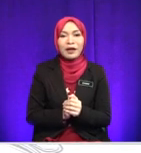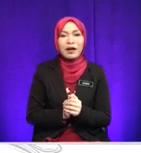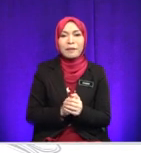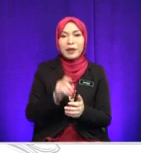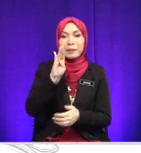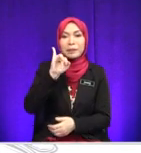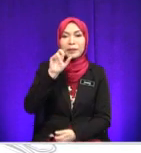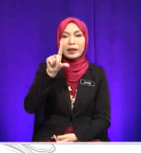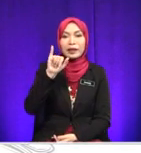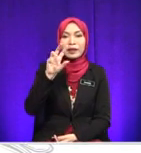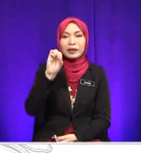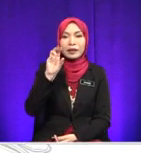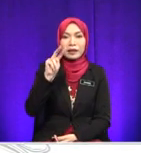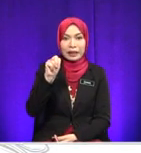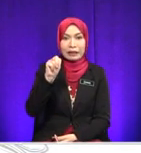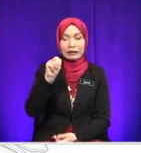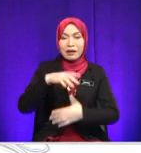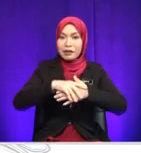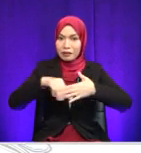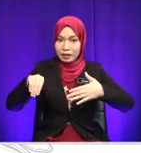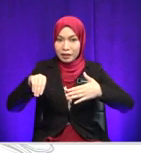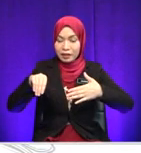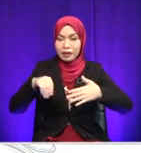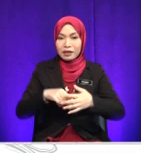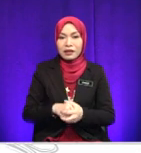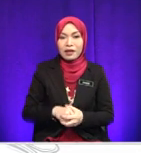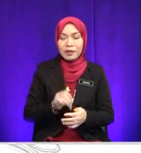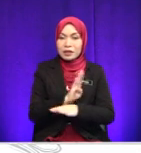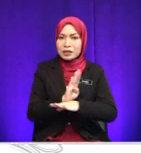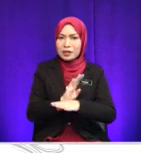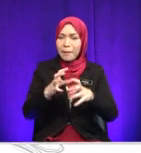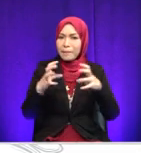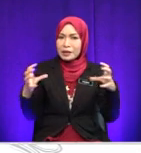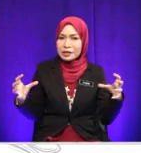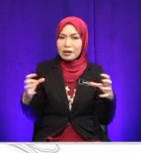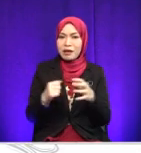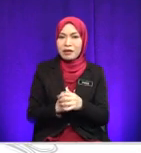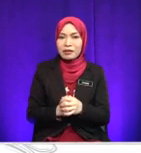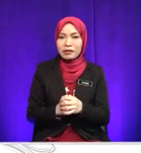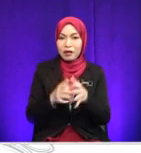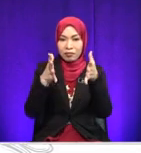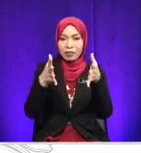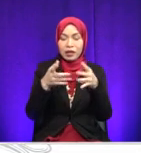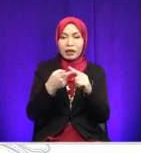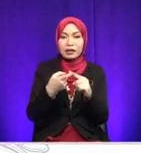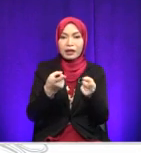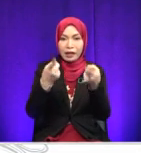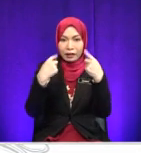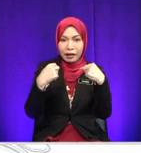Jepun adalah pelabur asing ketiga terbesar di Malaysia dalam sektor pembuatan bagi projek-projek yang dilaksanakan berjumlah